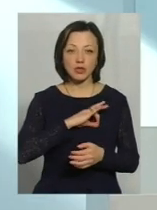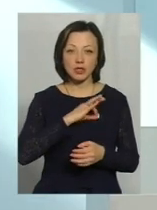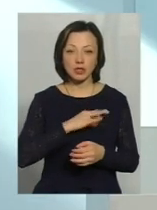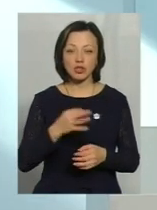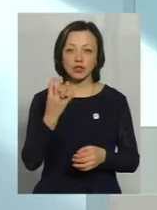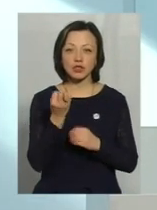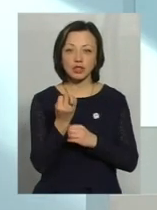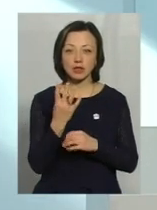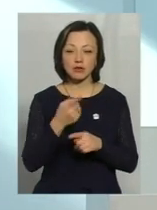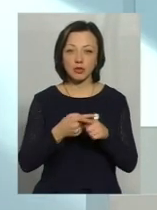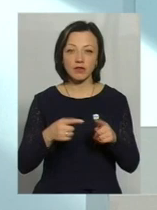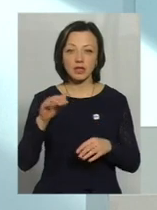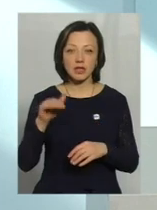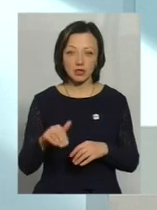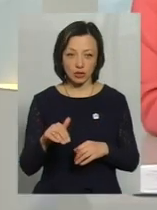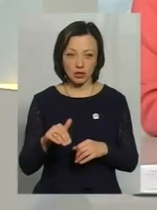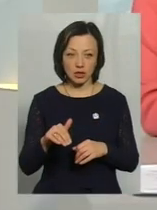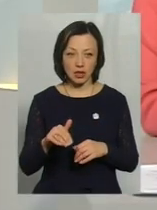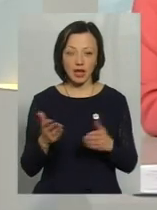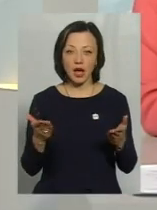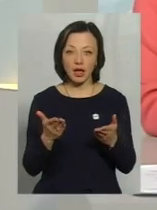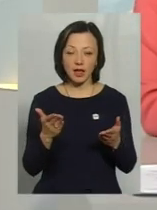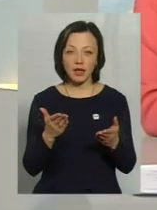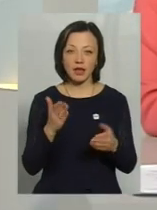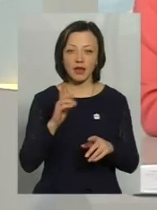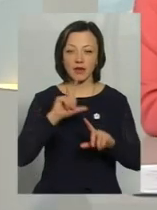скористалося 14,5 тисяч, які